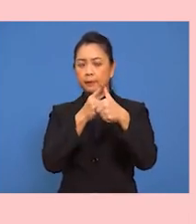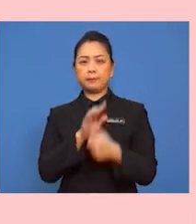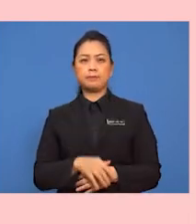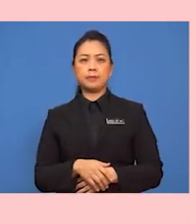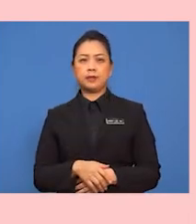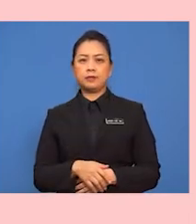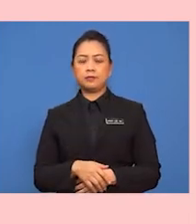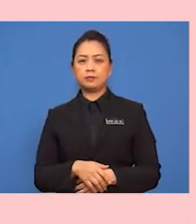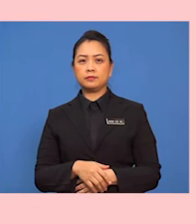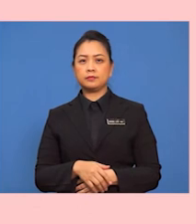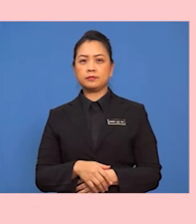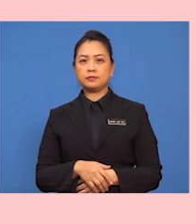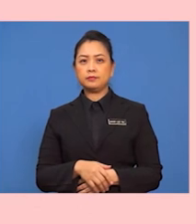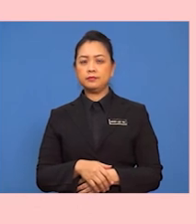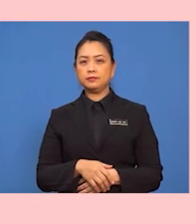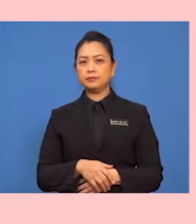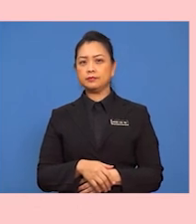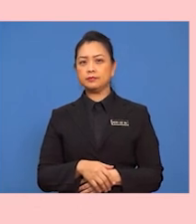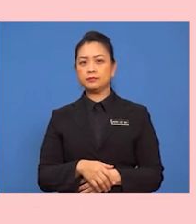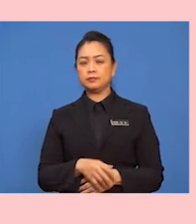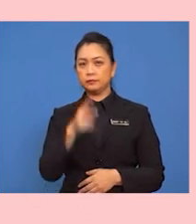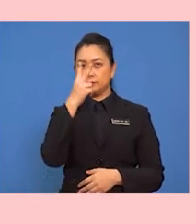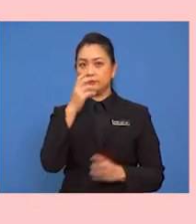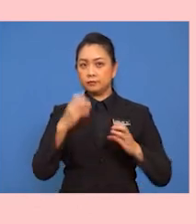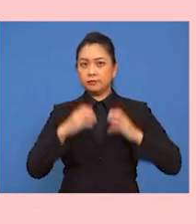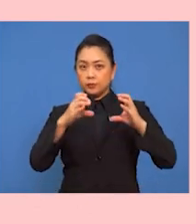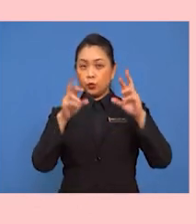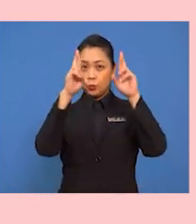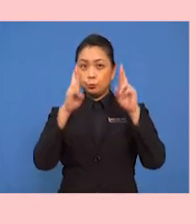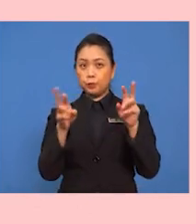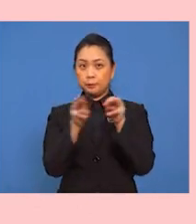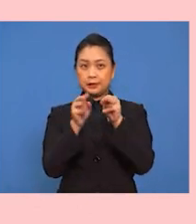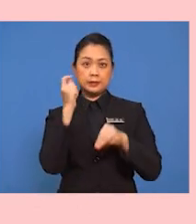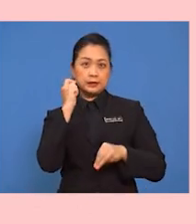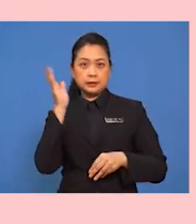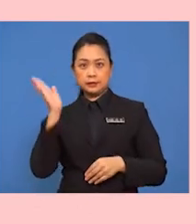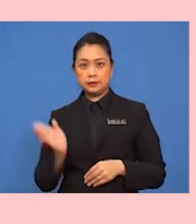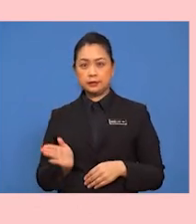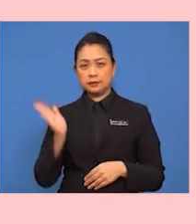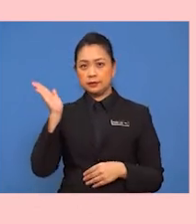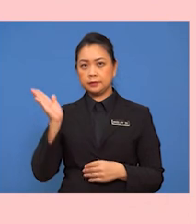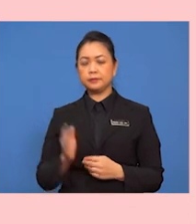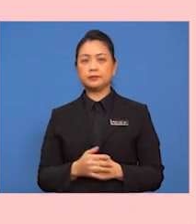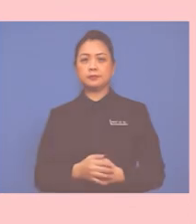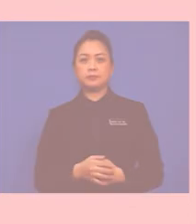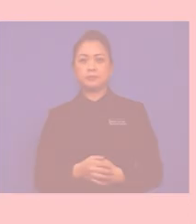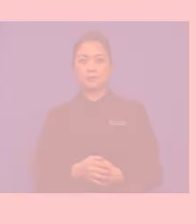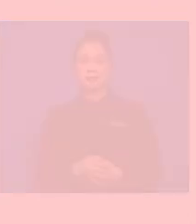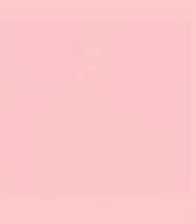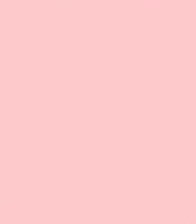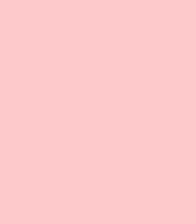XY Matriks sama dengan 1 per 3 darab 4 Tolak